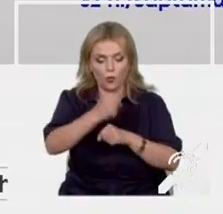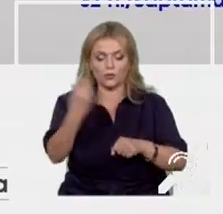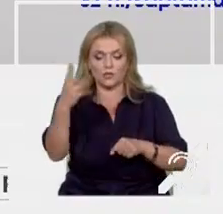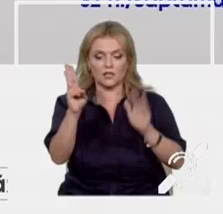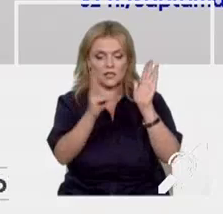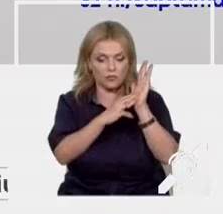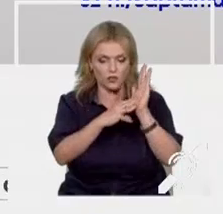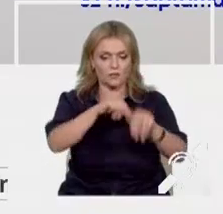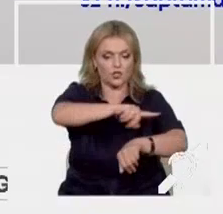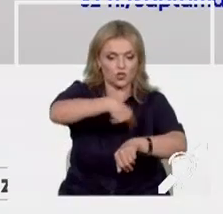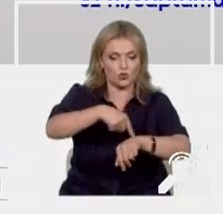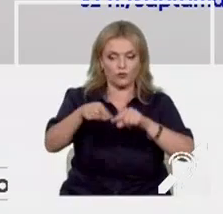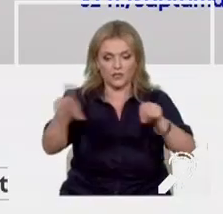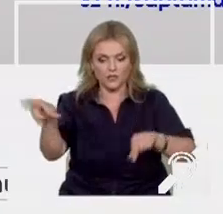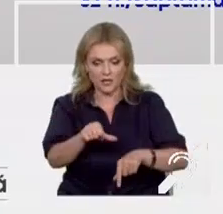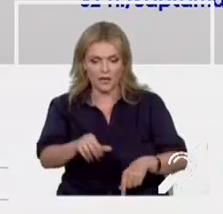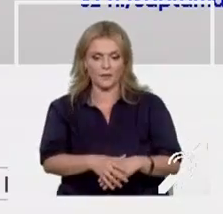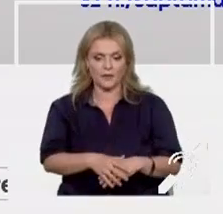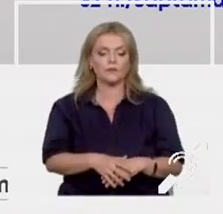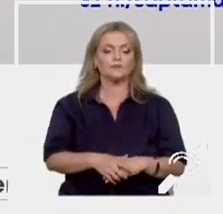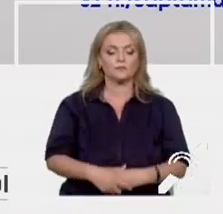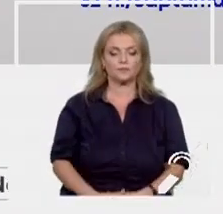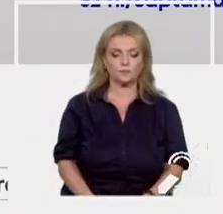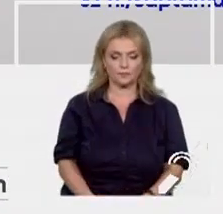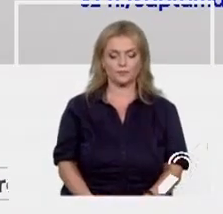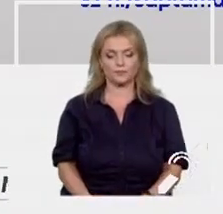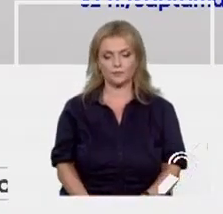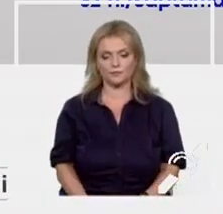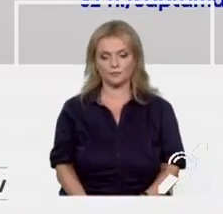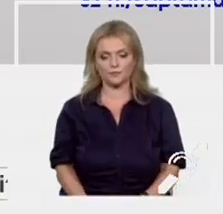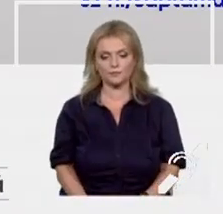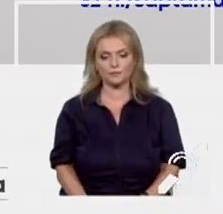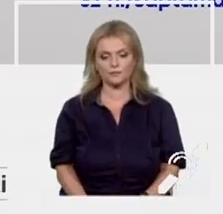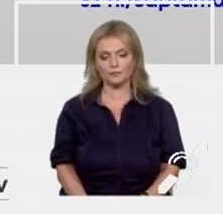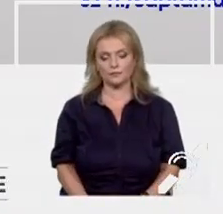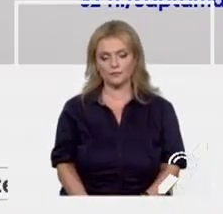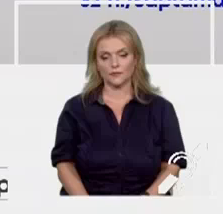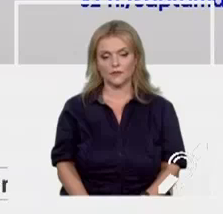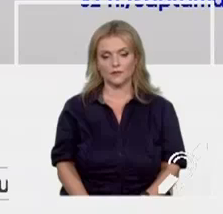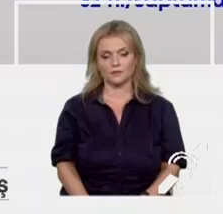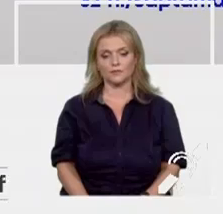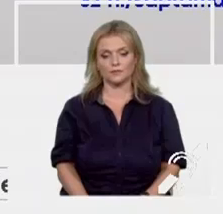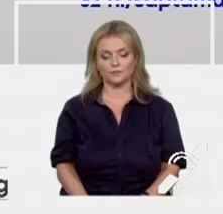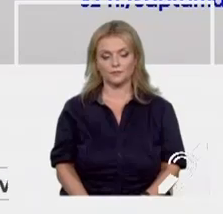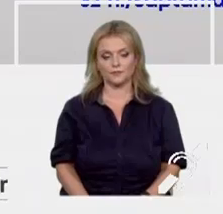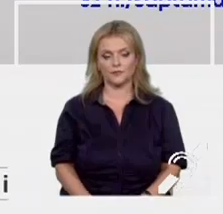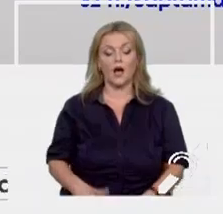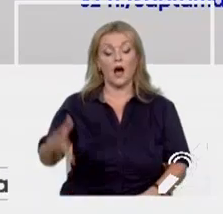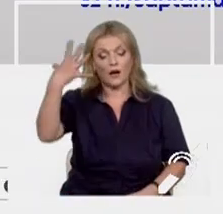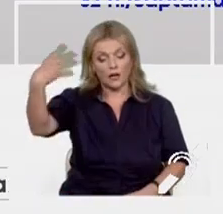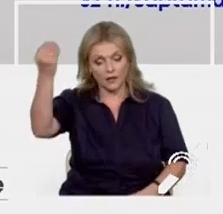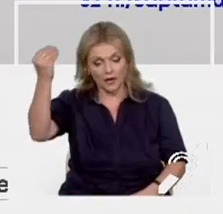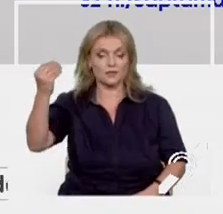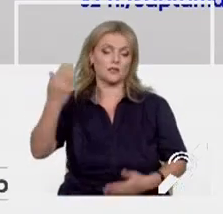de ore pe săptămână, iar în Estonia câte 36 de ore. În schimb, cei din țările de jos